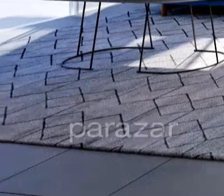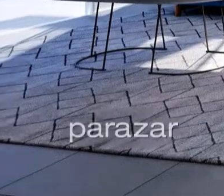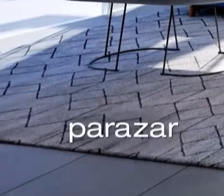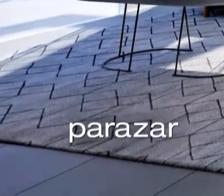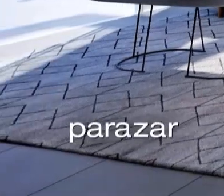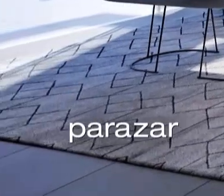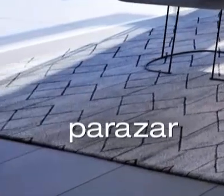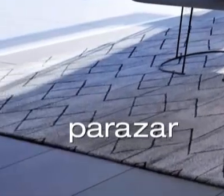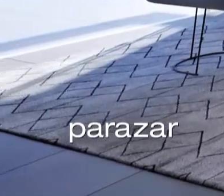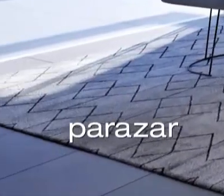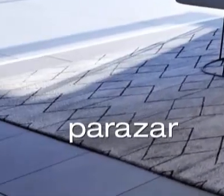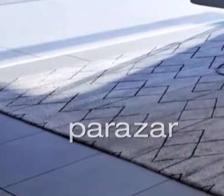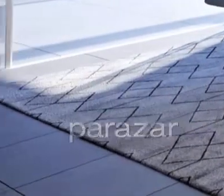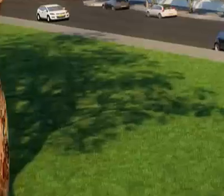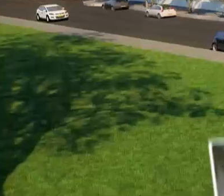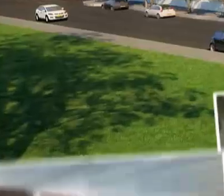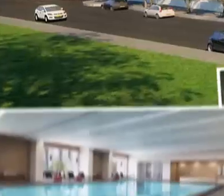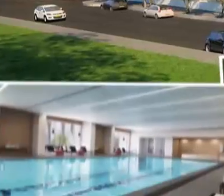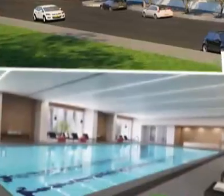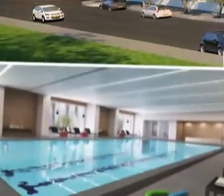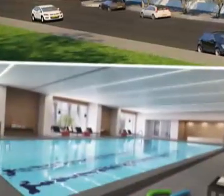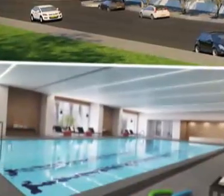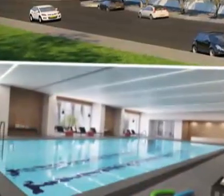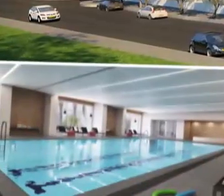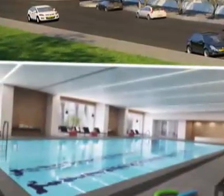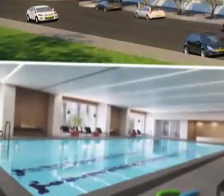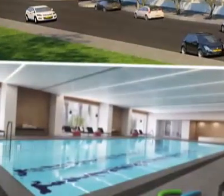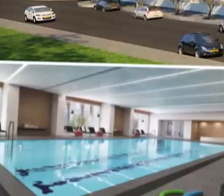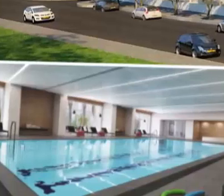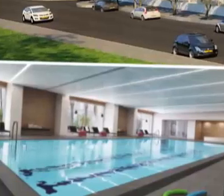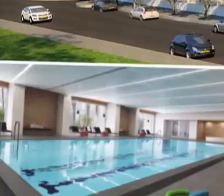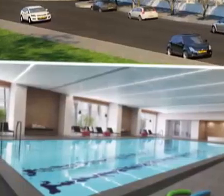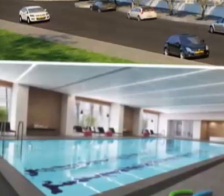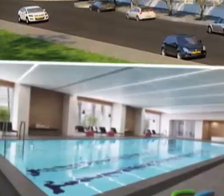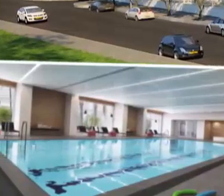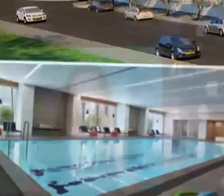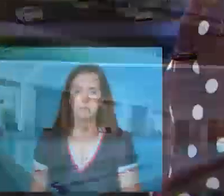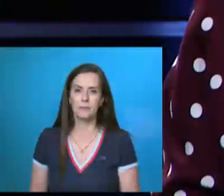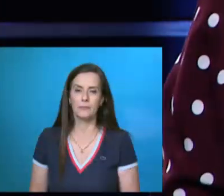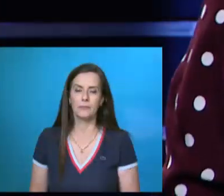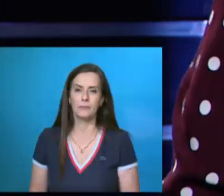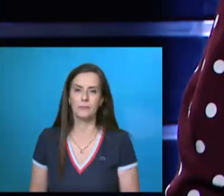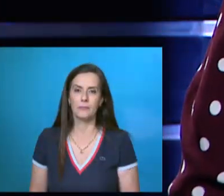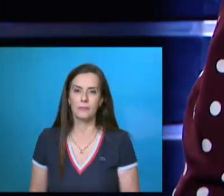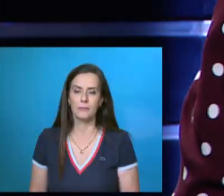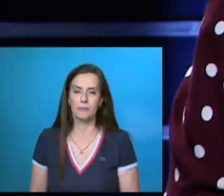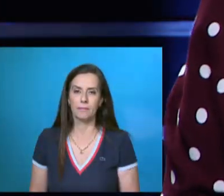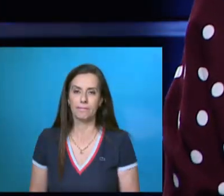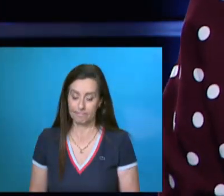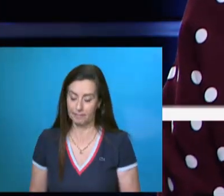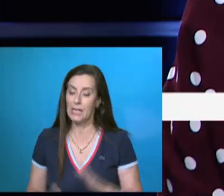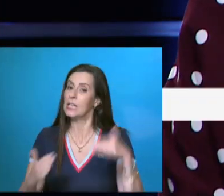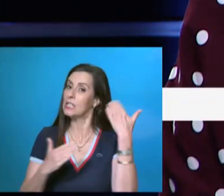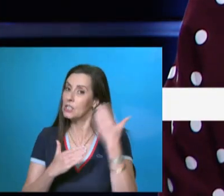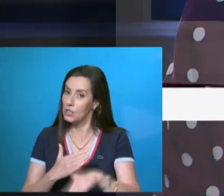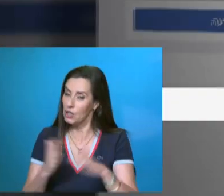אלקטריק. בית בלב, בית דיור מוגן מפואר בפתח תקווה. הבית שלך. זהו, סיימנו את חלקנו